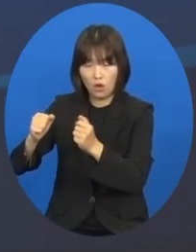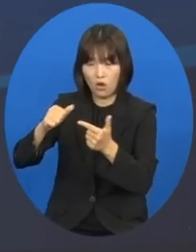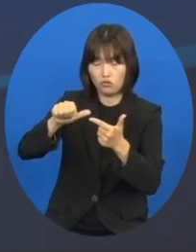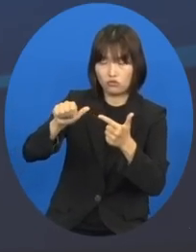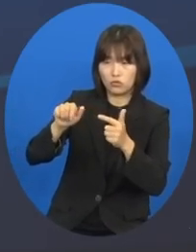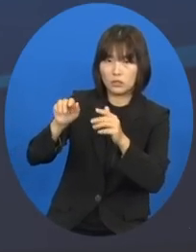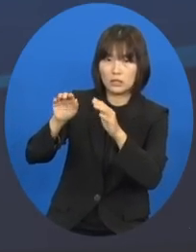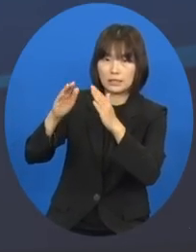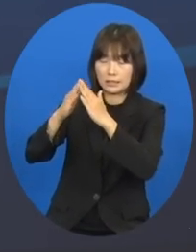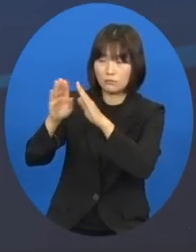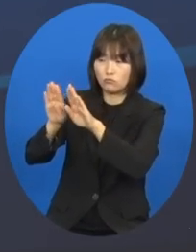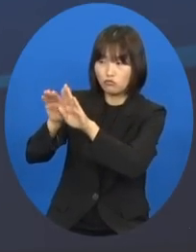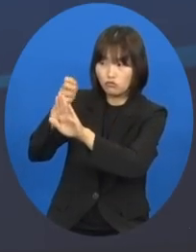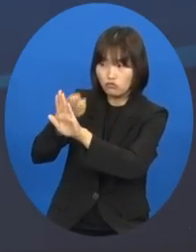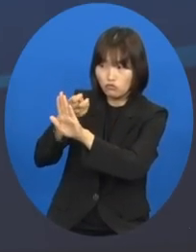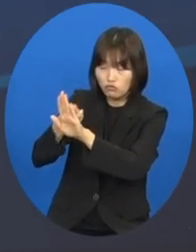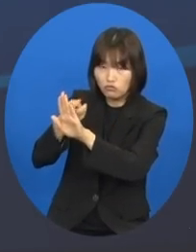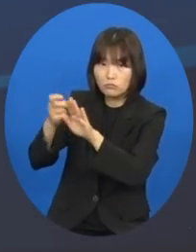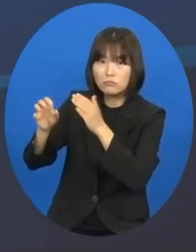첫째가 어떻게 했을까요 나가